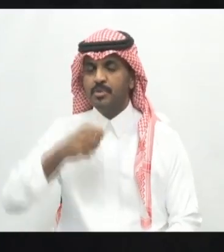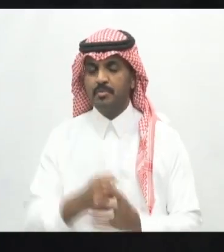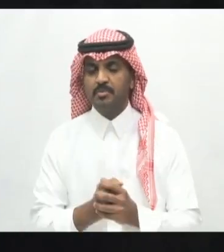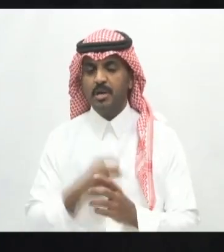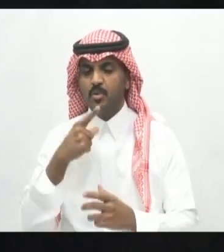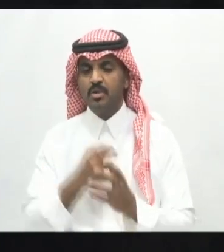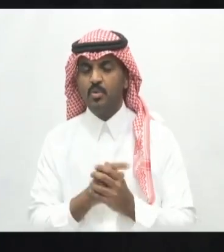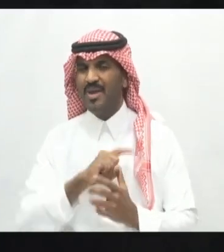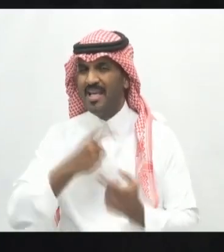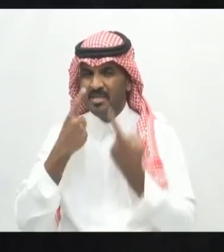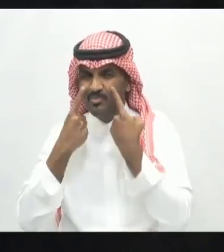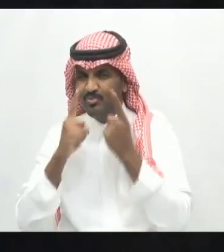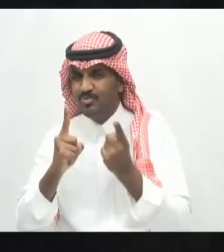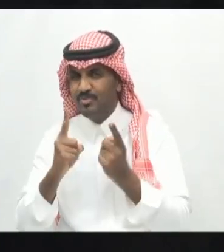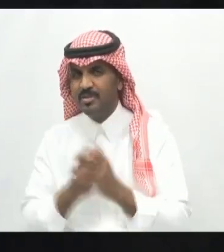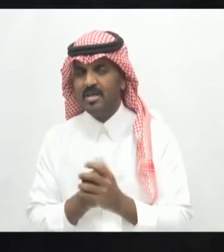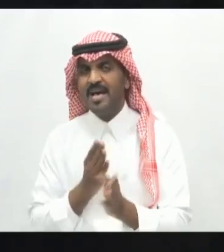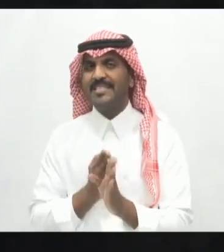بقوله ولا تمدن